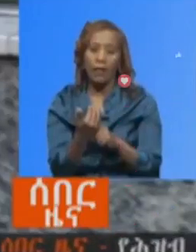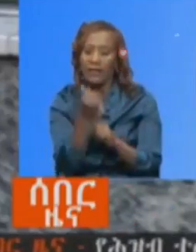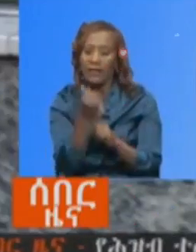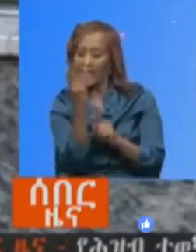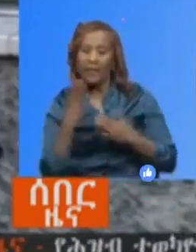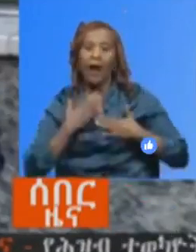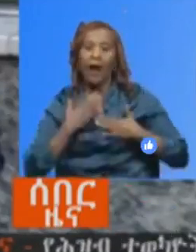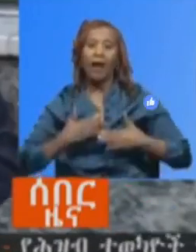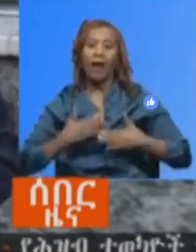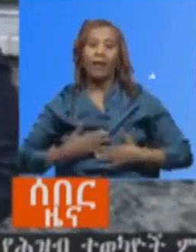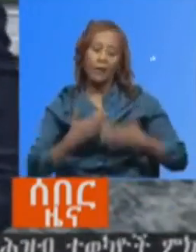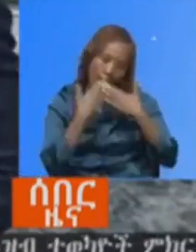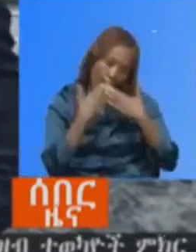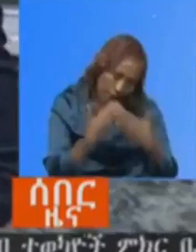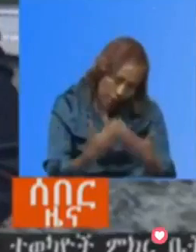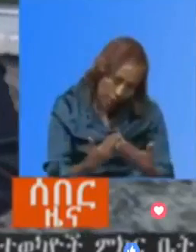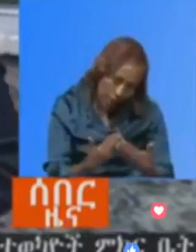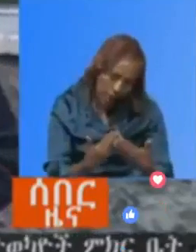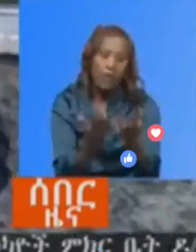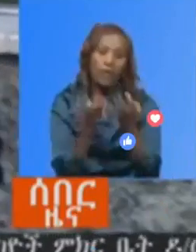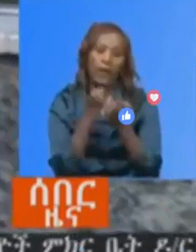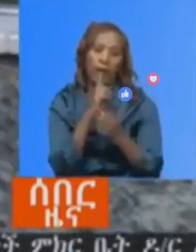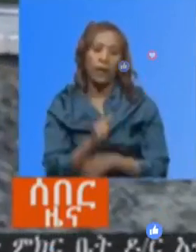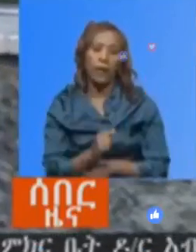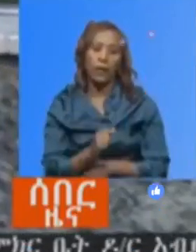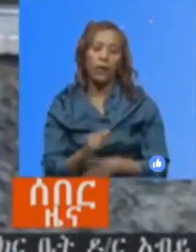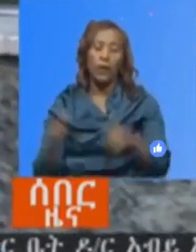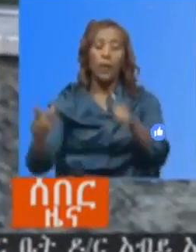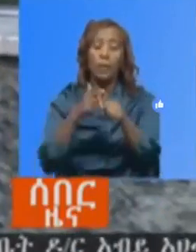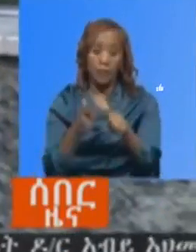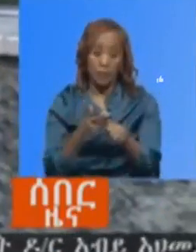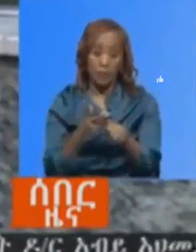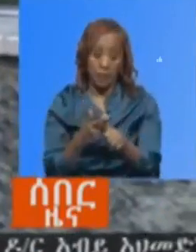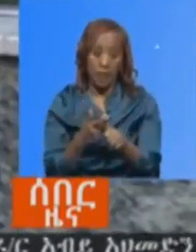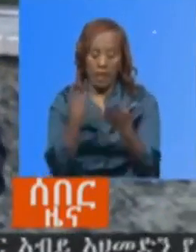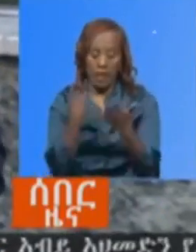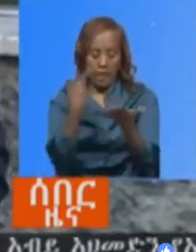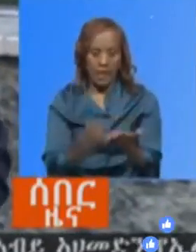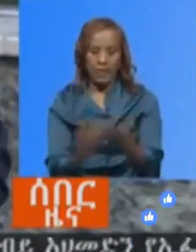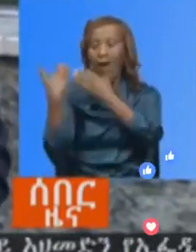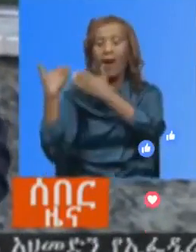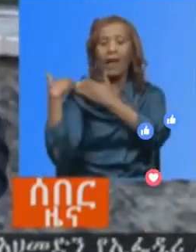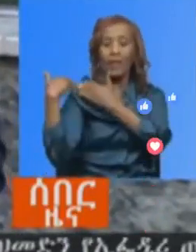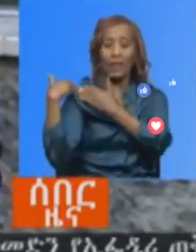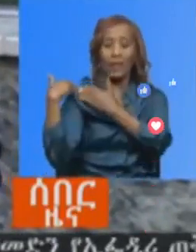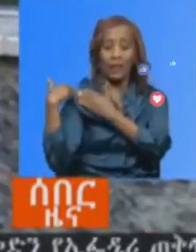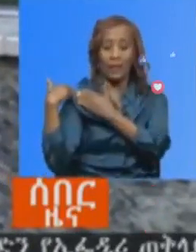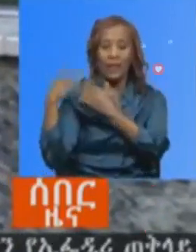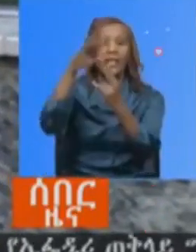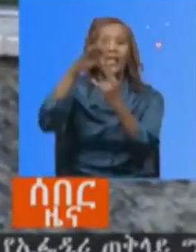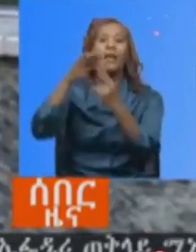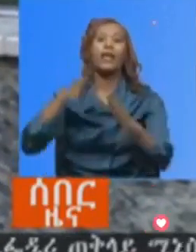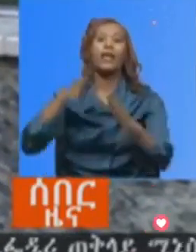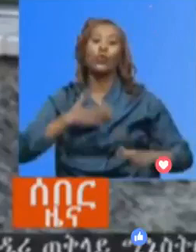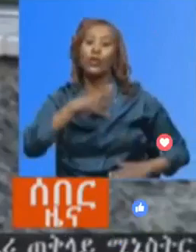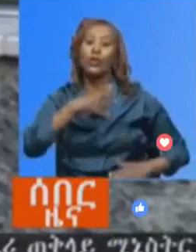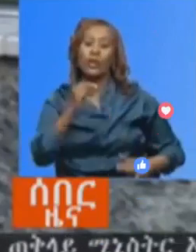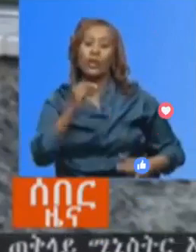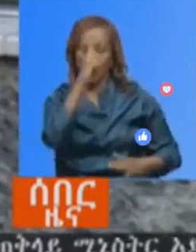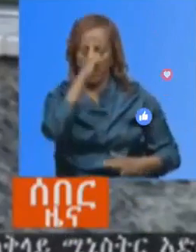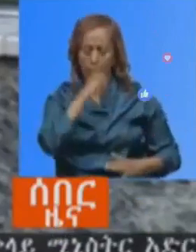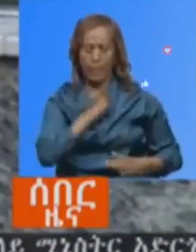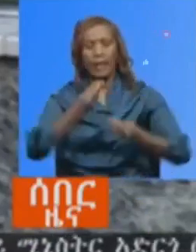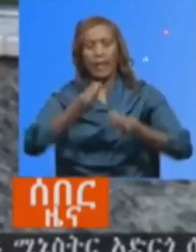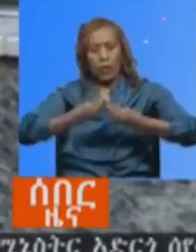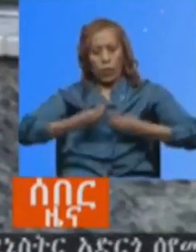ተቃላትን ላመሰግን እፈልጋለሁ። በመጀመሪያ ለዚህ ኃላፊነት የመረጡኝና እምነት